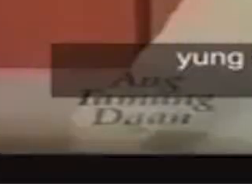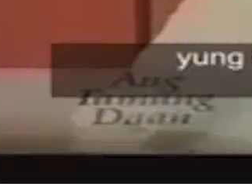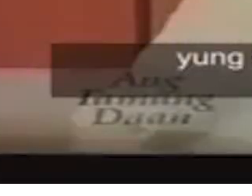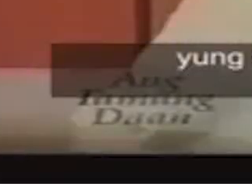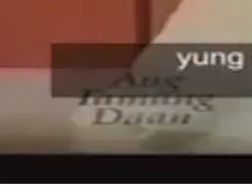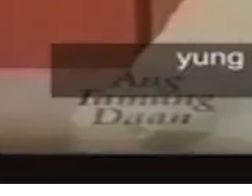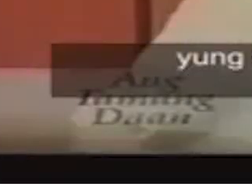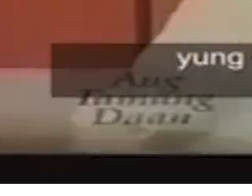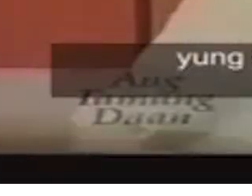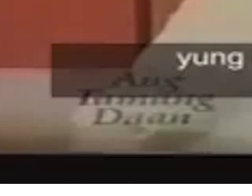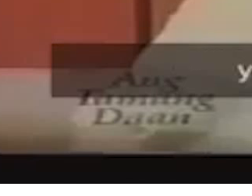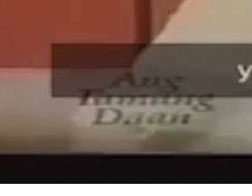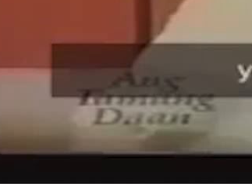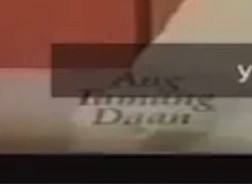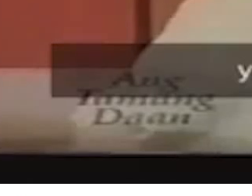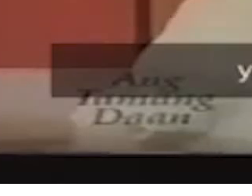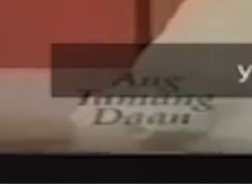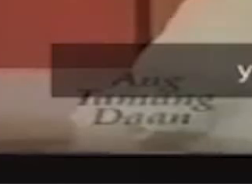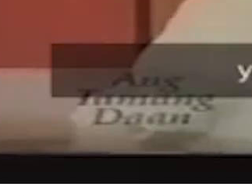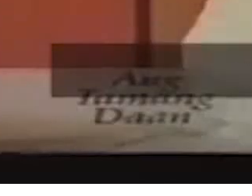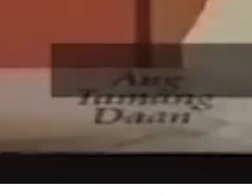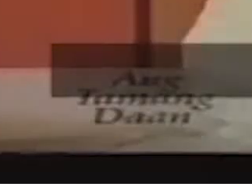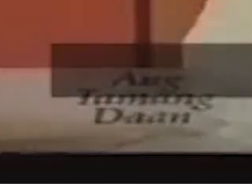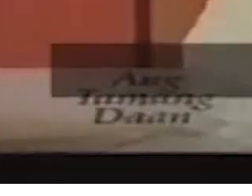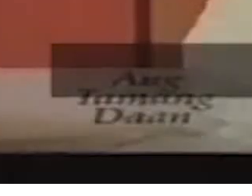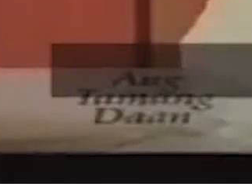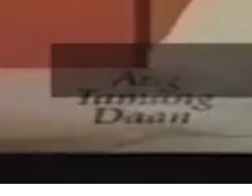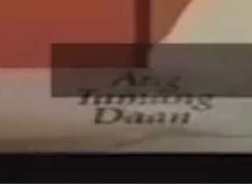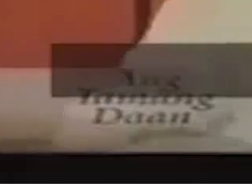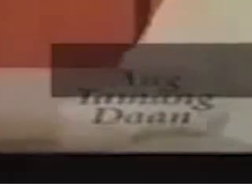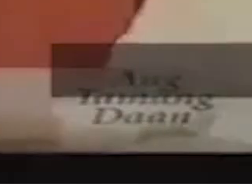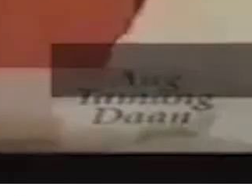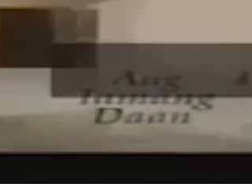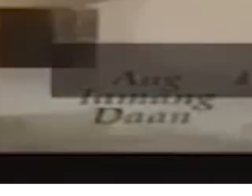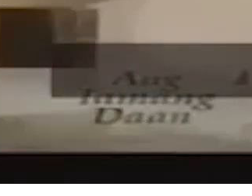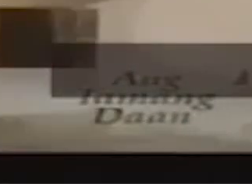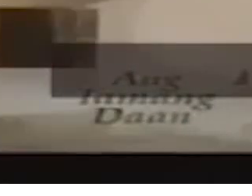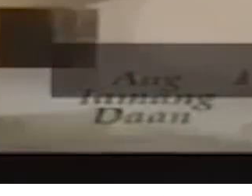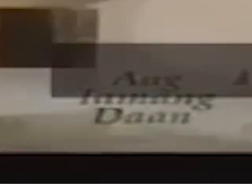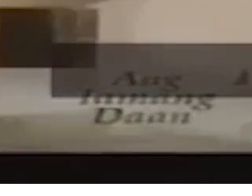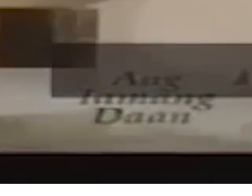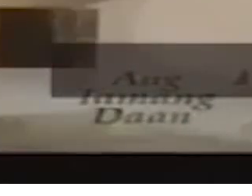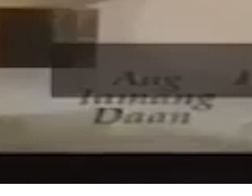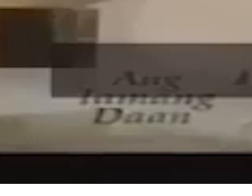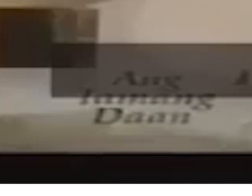termino na kanyang ginamit, yung TANGA ba yun? TAN MCGI.